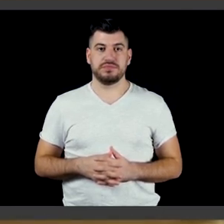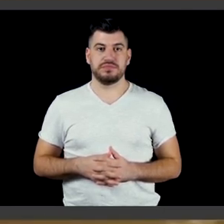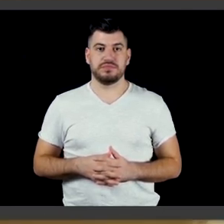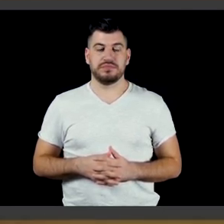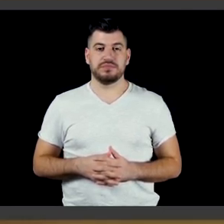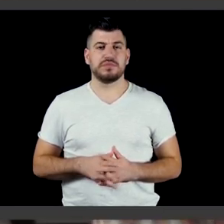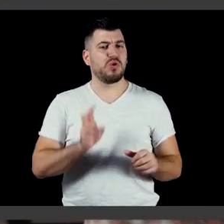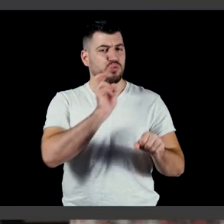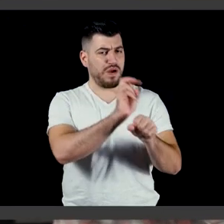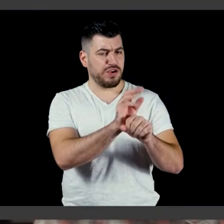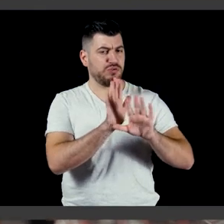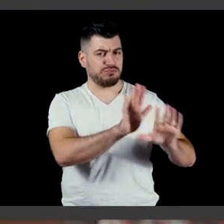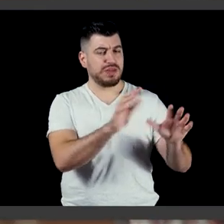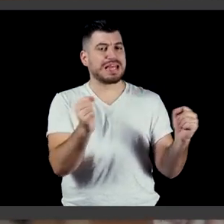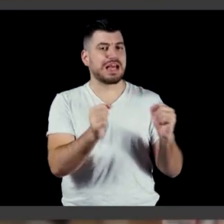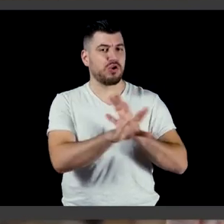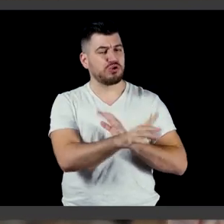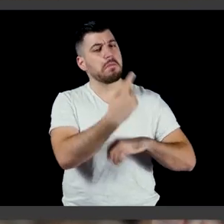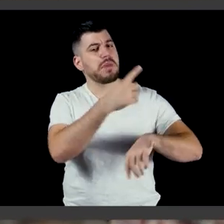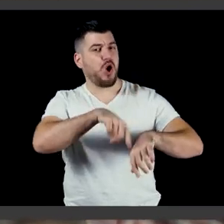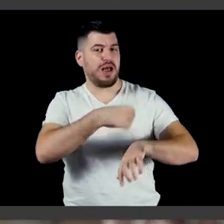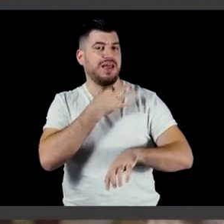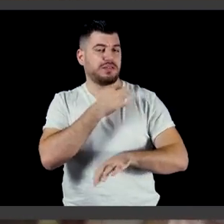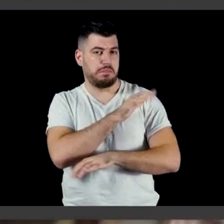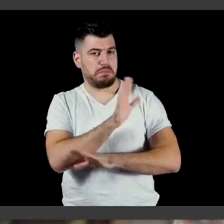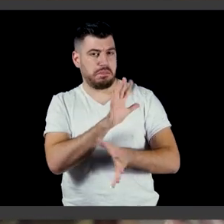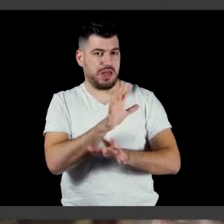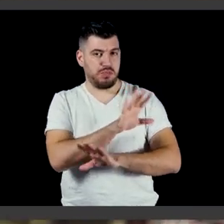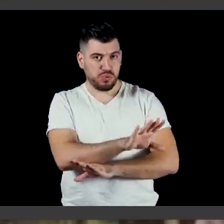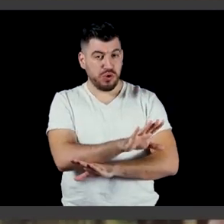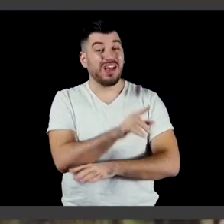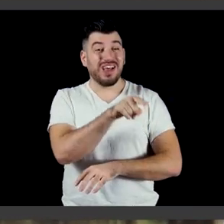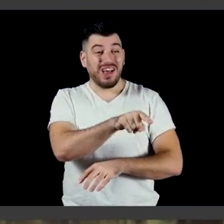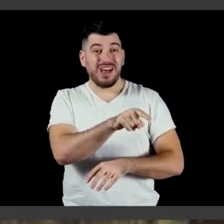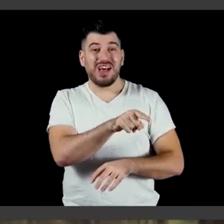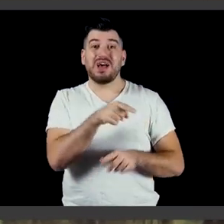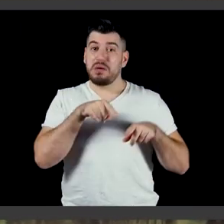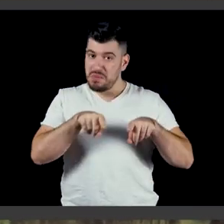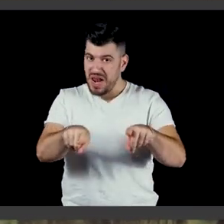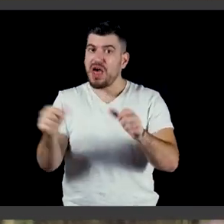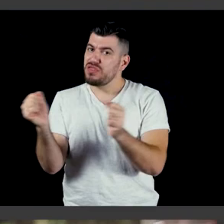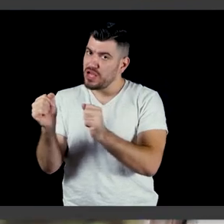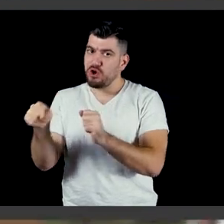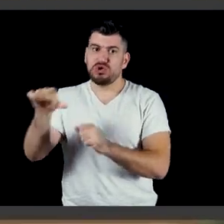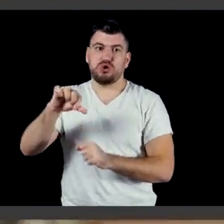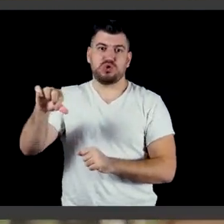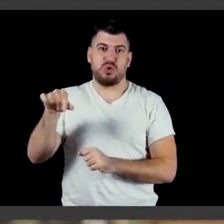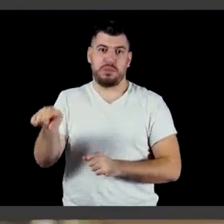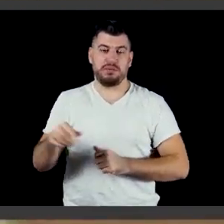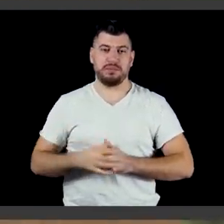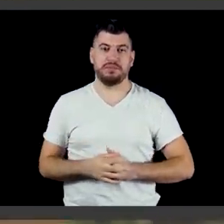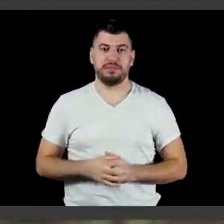Και αφήνω στην άκρη να κρυώσει. Αυτό θα πάρει περίπου μία ώρα. Άρα στην ώρα που θα κάνω να γίνουν τα πορτοκάλια θα έχει κρυώσει και το σιρόπι. Λοιπόν,